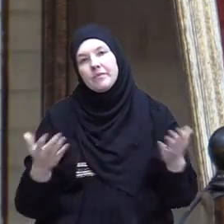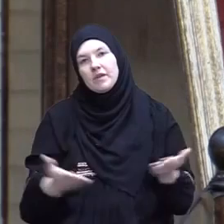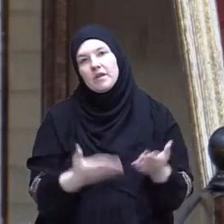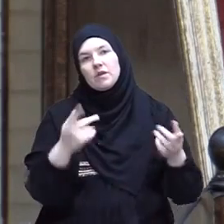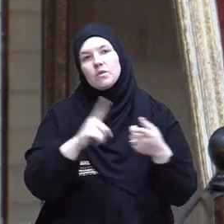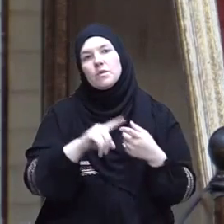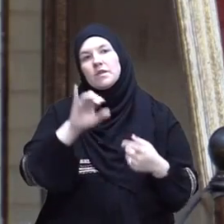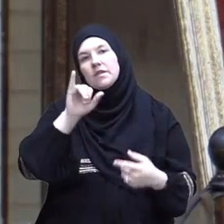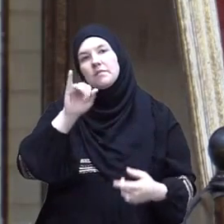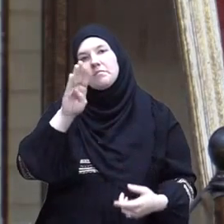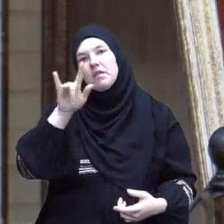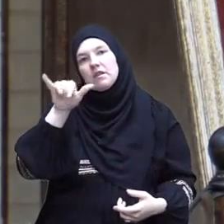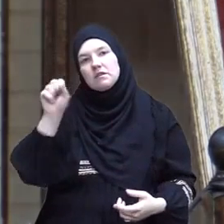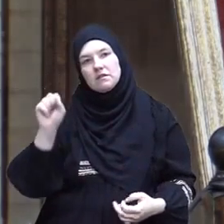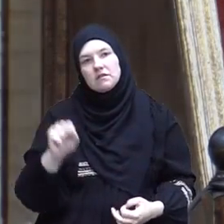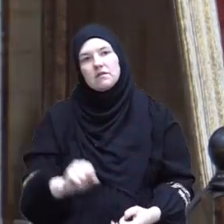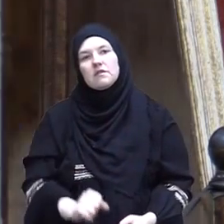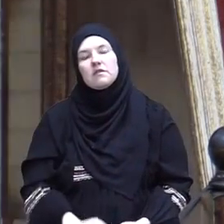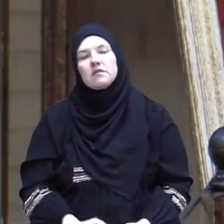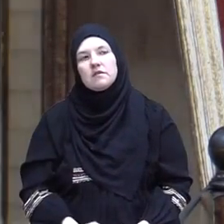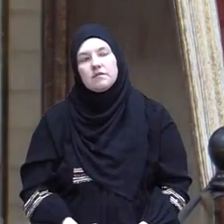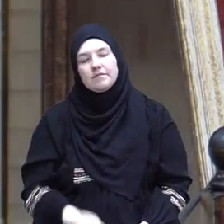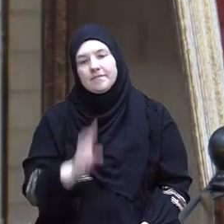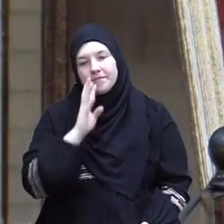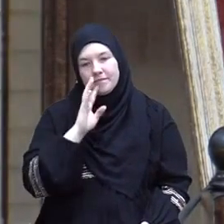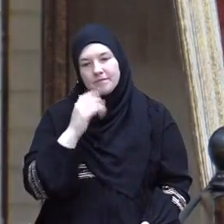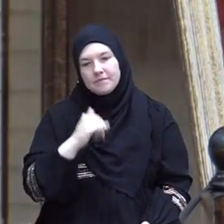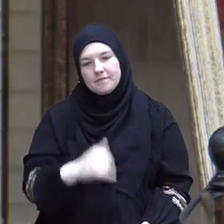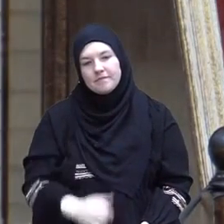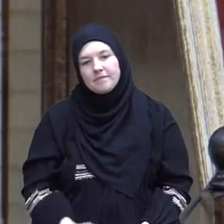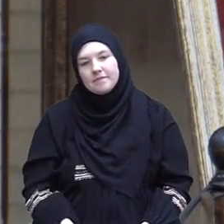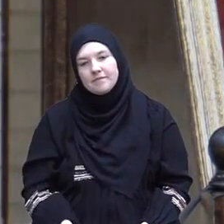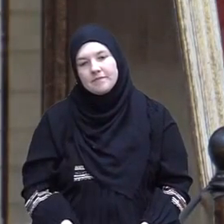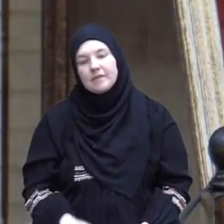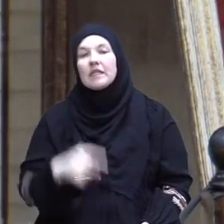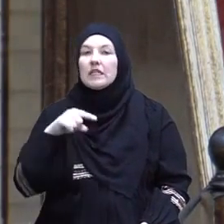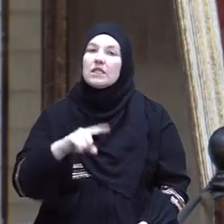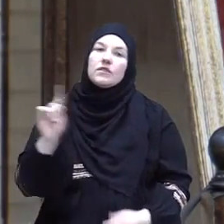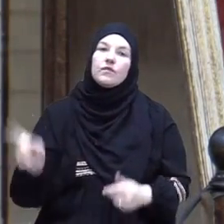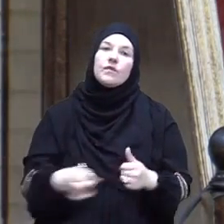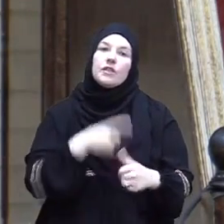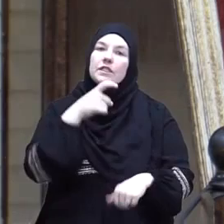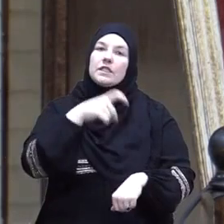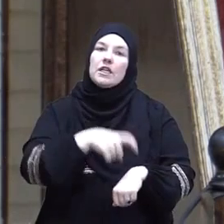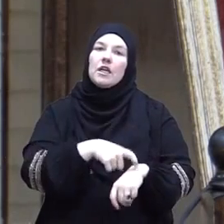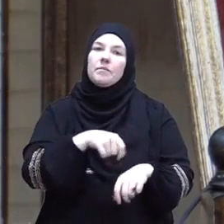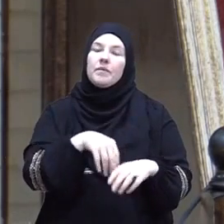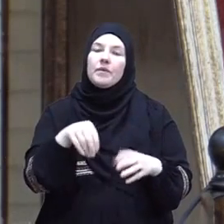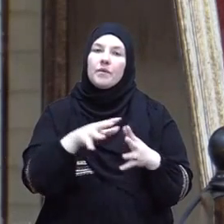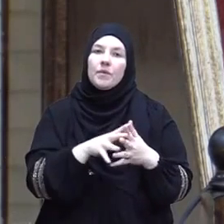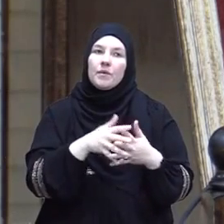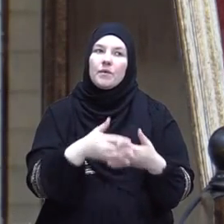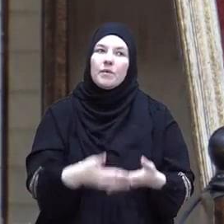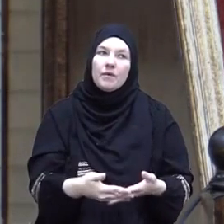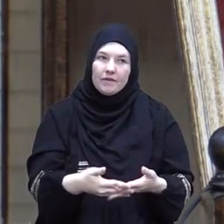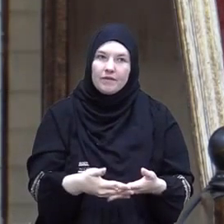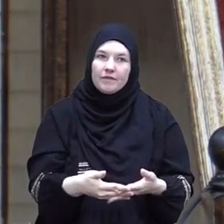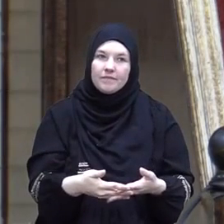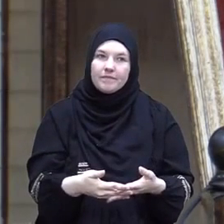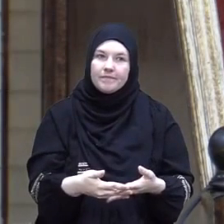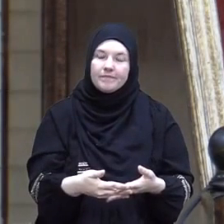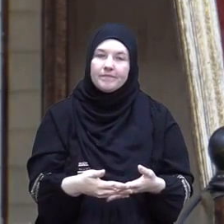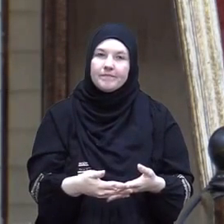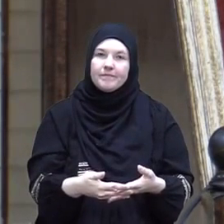Iblis. فَأَزَلَّهُمَ الشَّيْطَانُ عَنْهَا And this is the first time in the Quran, in the sequential mention,